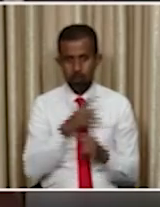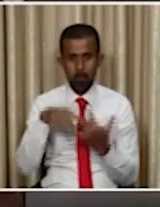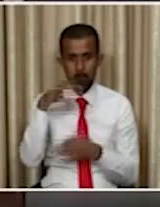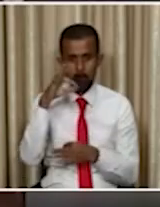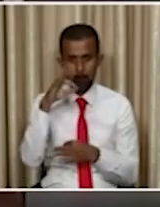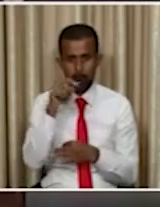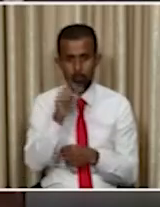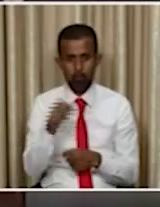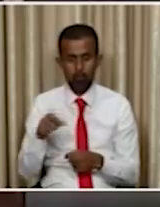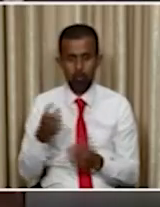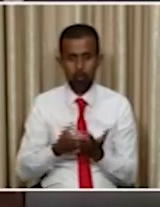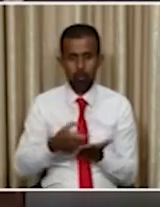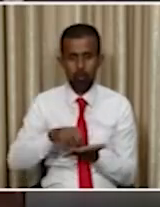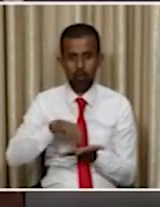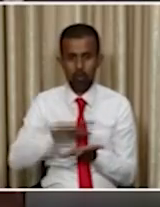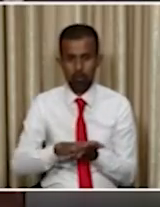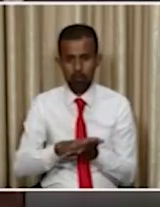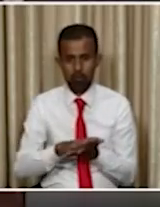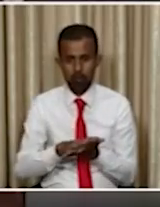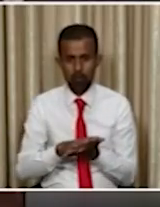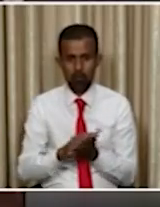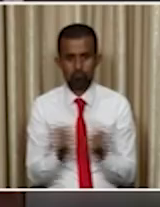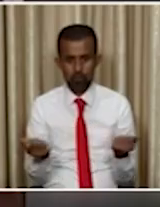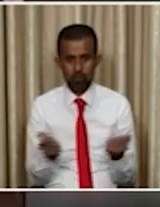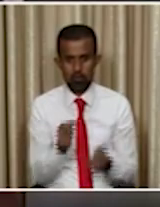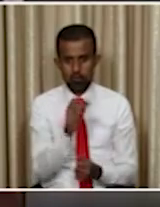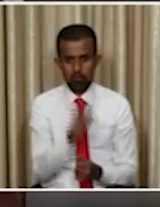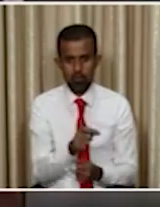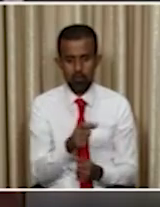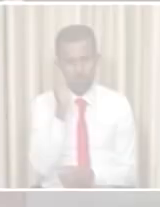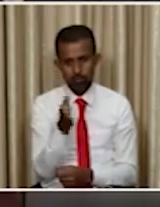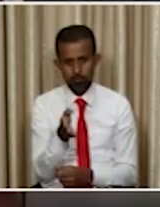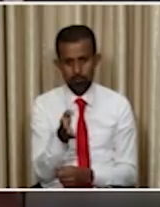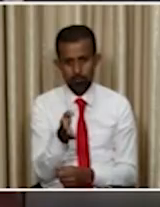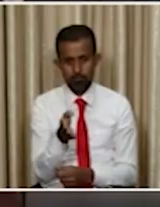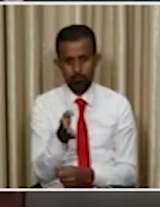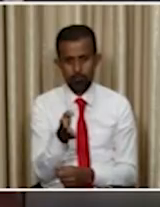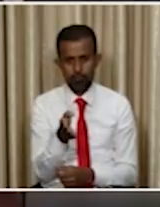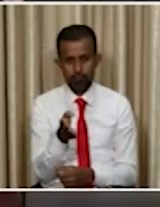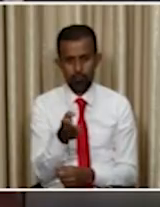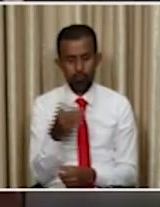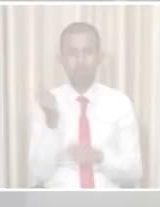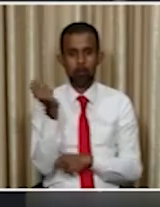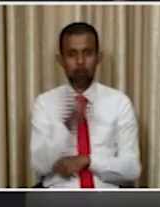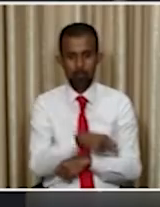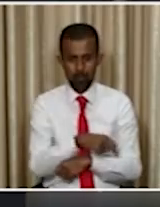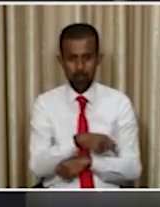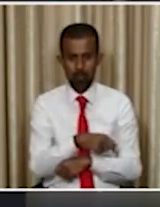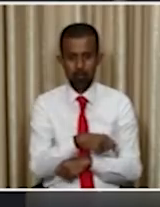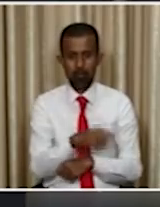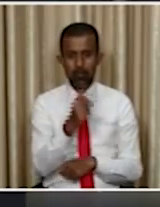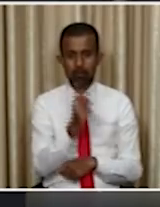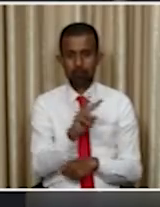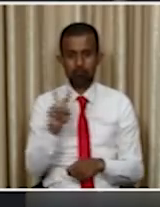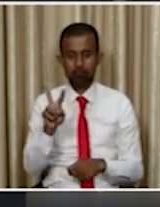දහරින් ලියාපදිංචි කරන්නට කටයුතු කරලා තින්නේ රැකියා විරහිතයි. ඒතර මම අහන්න කැමති මොනවද මෙච්චර කල් ආණ්ඩුව කරේ?